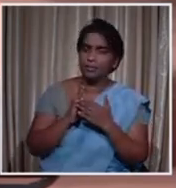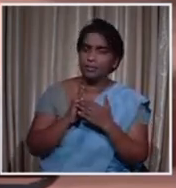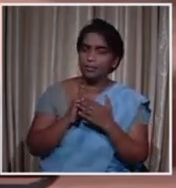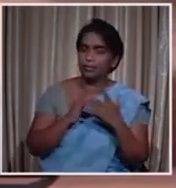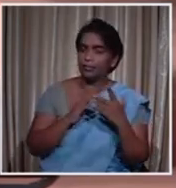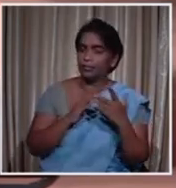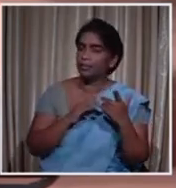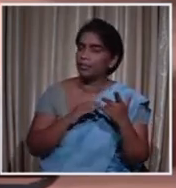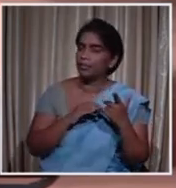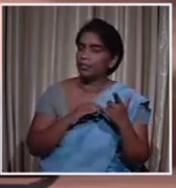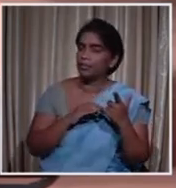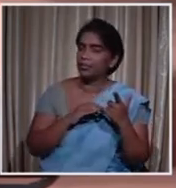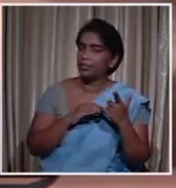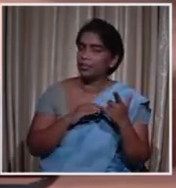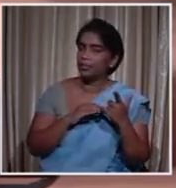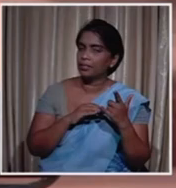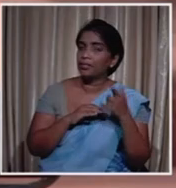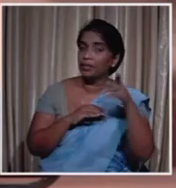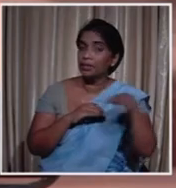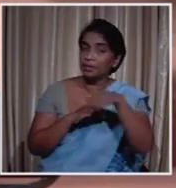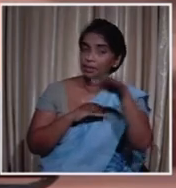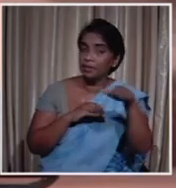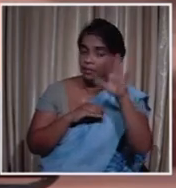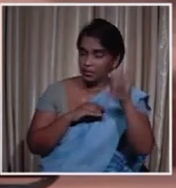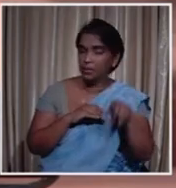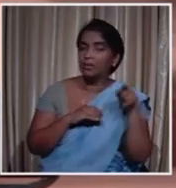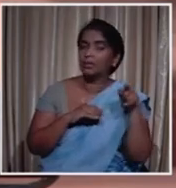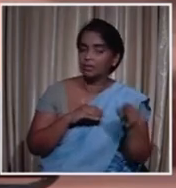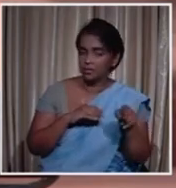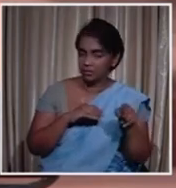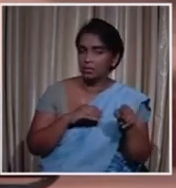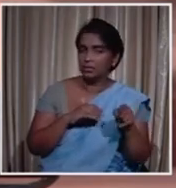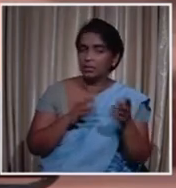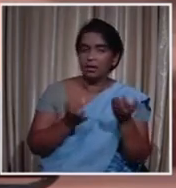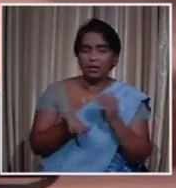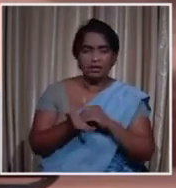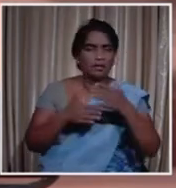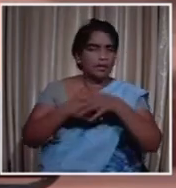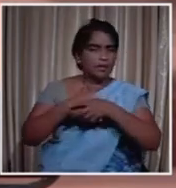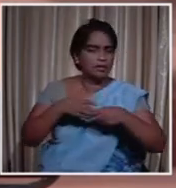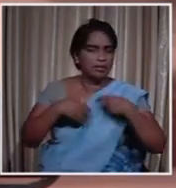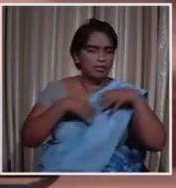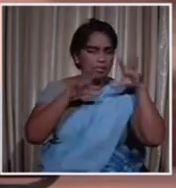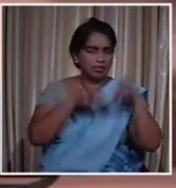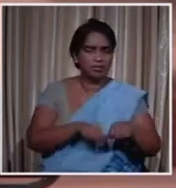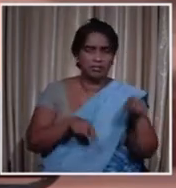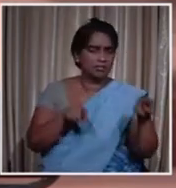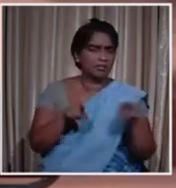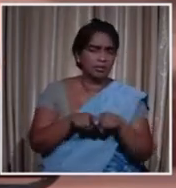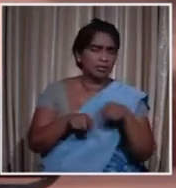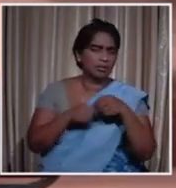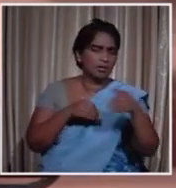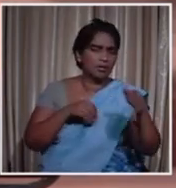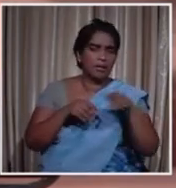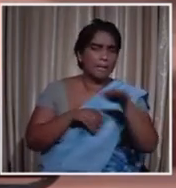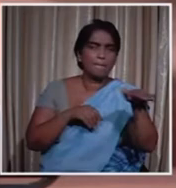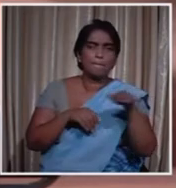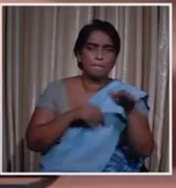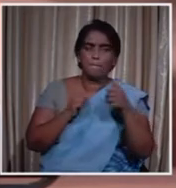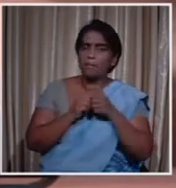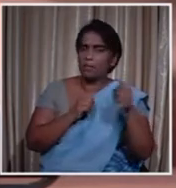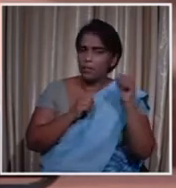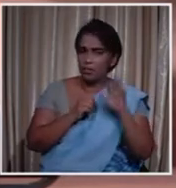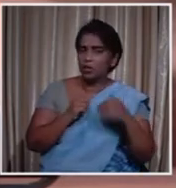வடிவமாக ஆக்கிரமிப்பின் வடிவமாக இந்த மக்களை இன்னொரு இனத்தை ஆக்கிரமிக்கின்ற சூழ்நிலையோடு கொண்டு வந்து சிலை நிறுவ முற்பட்ட